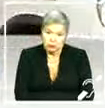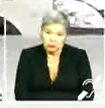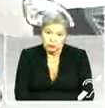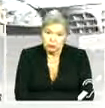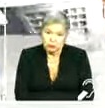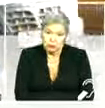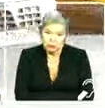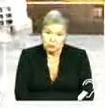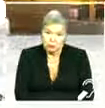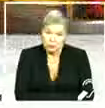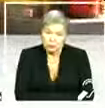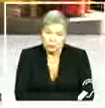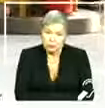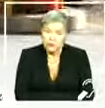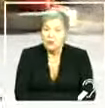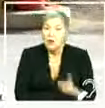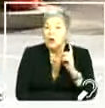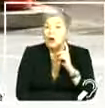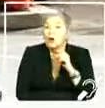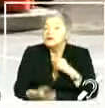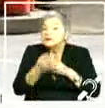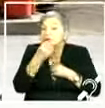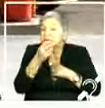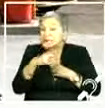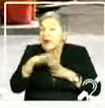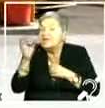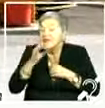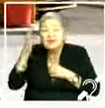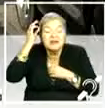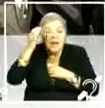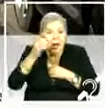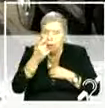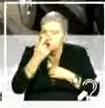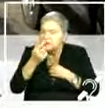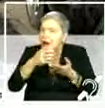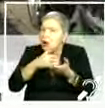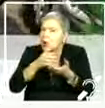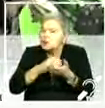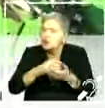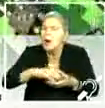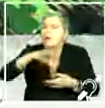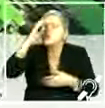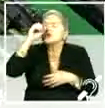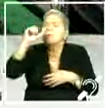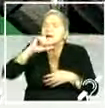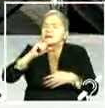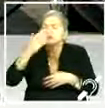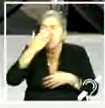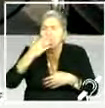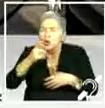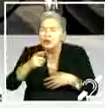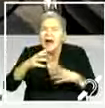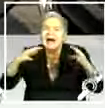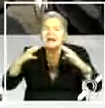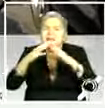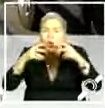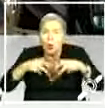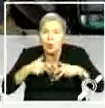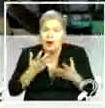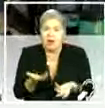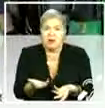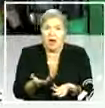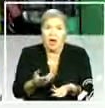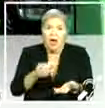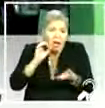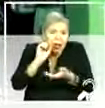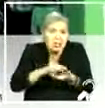сокращением нефтепереработки. Unele medii avansează ideea că Rusia consumă foarte mult combustibil în războiul din Ucraina, de aici și